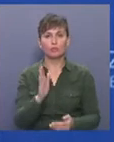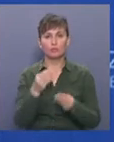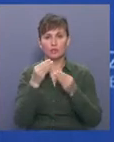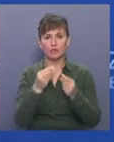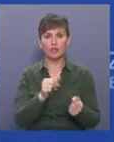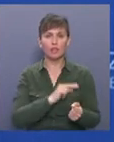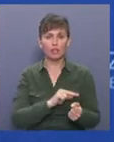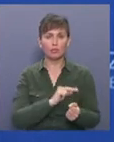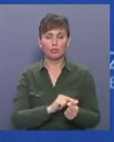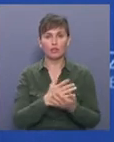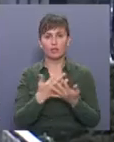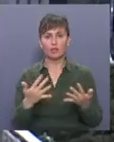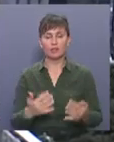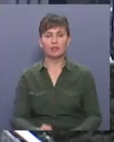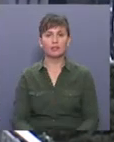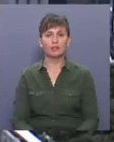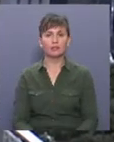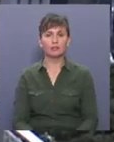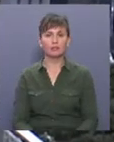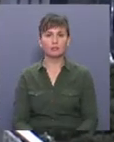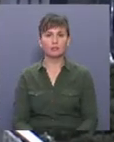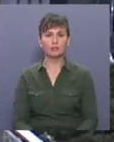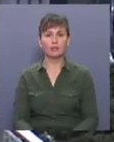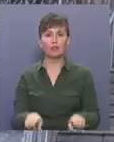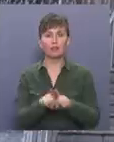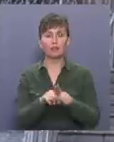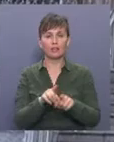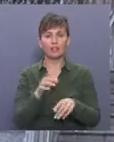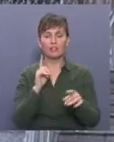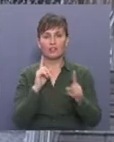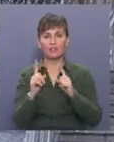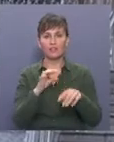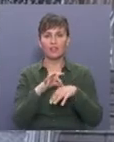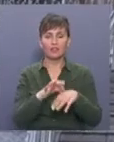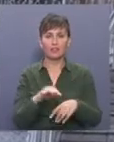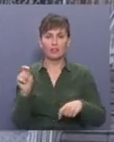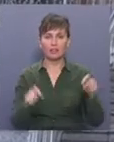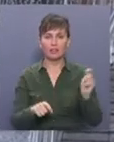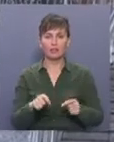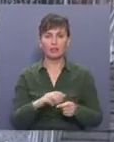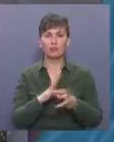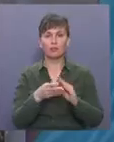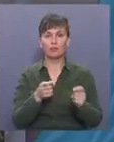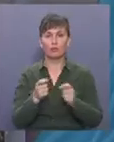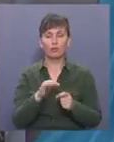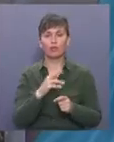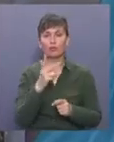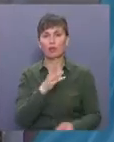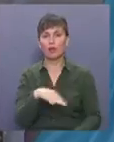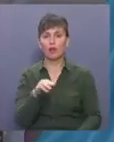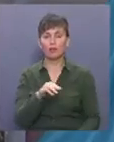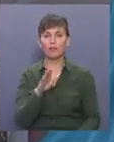его работе негативным образом. Также в ходе конференции руководство фонда отчиталось о 3 миллиардах